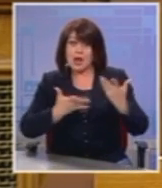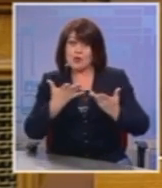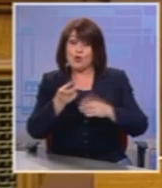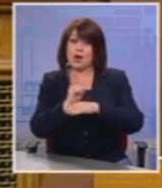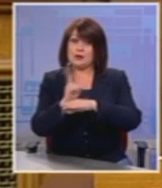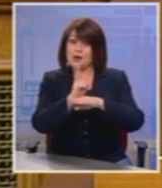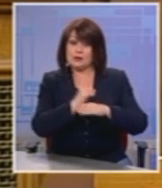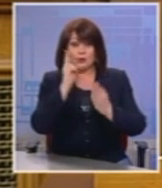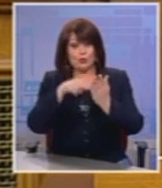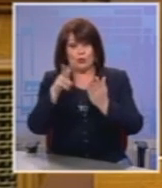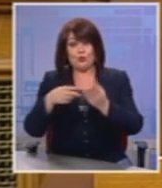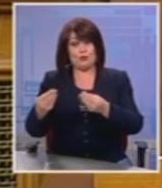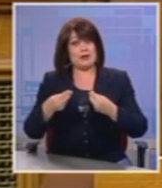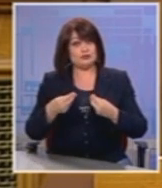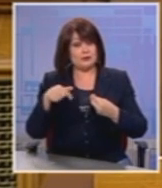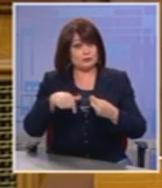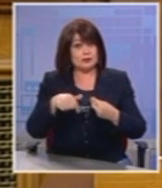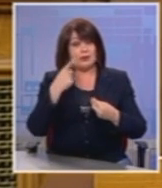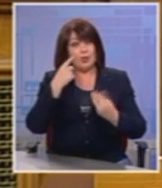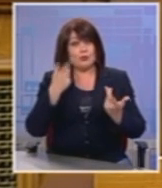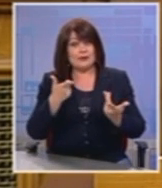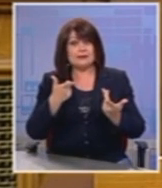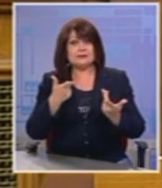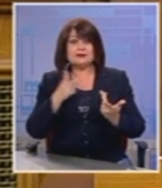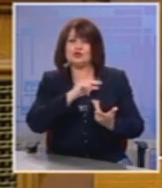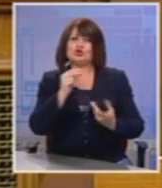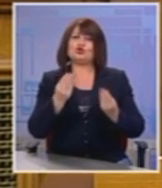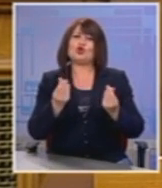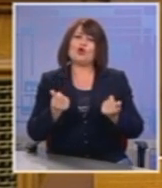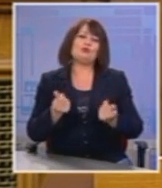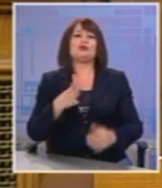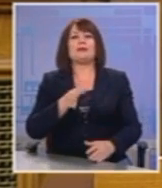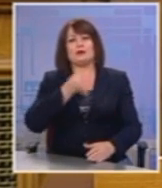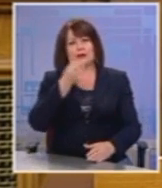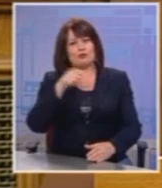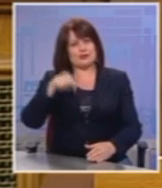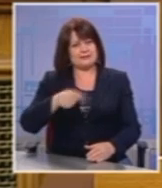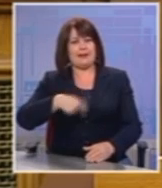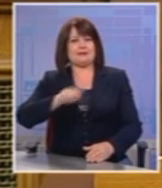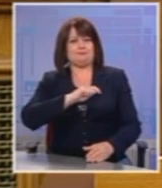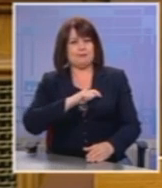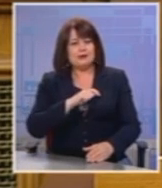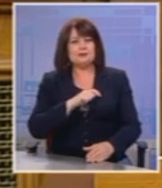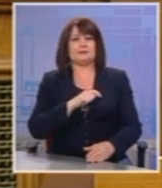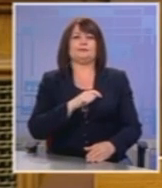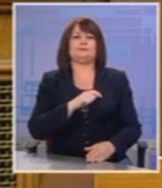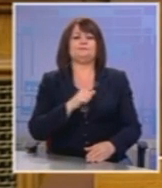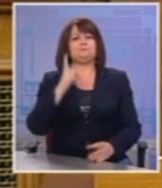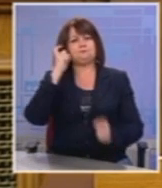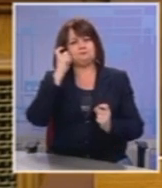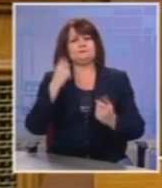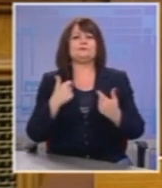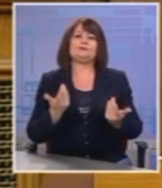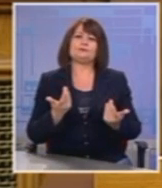έγγραφα που μας δόθηκαν εδώ για να ακολουθήσουμε τον ίδιο δρόμο θα ήθελα να σας πω ότι σήμερα στην ισπανία και φαντάζομαι